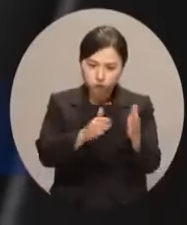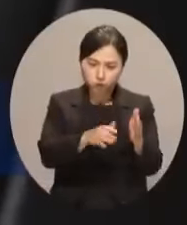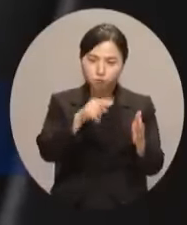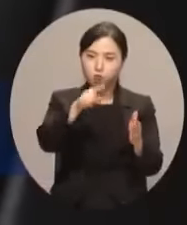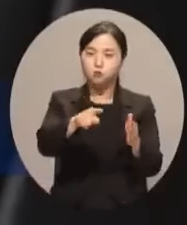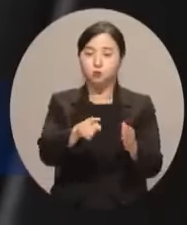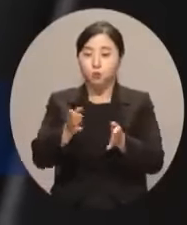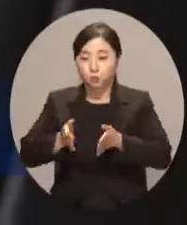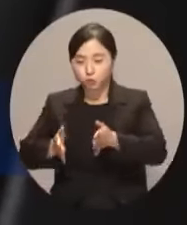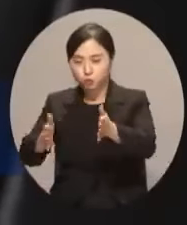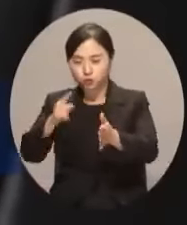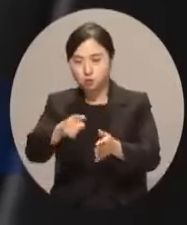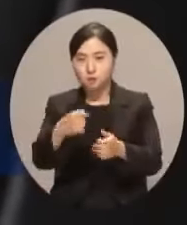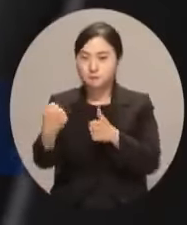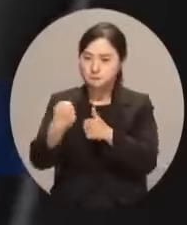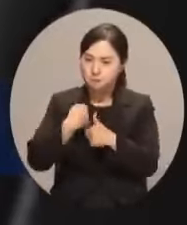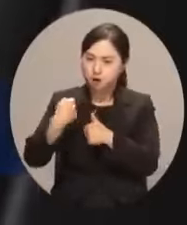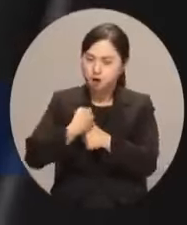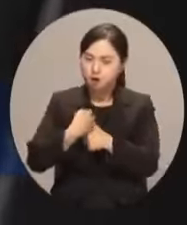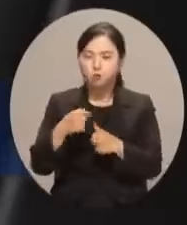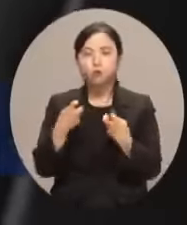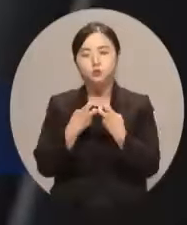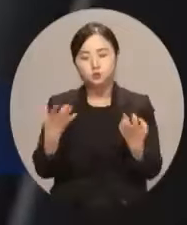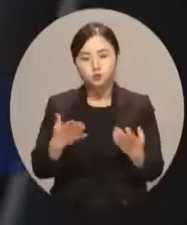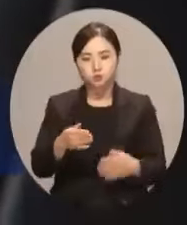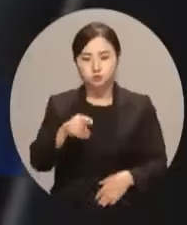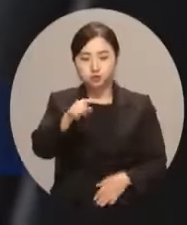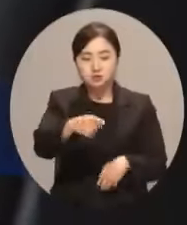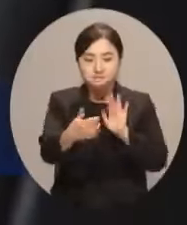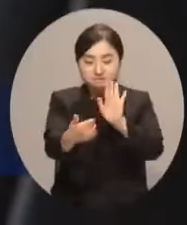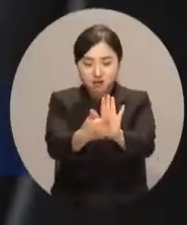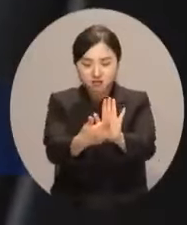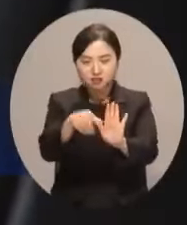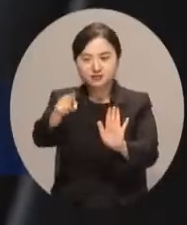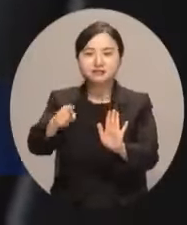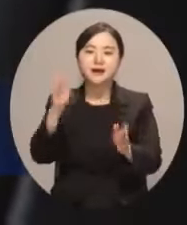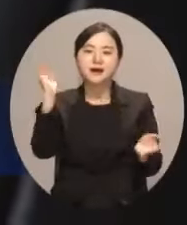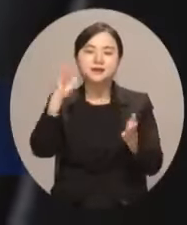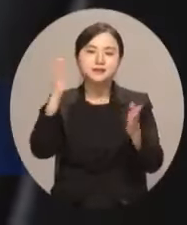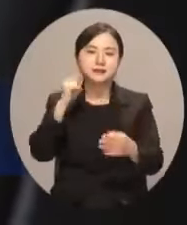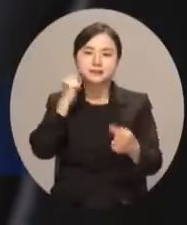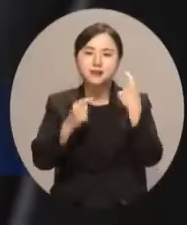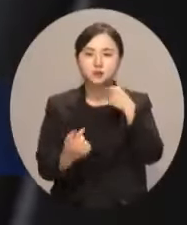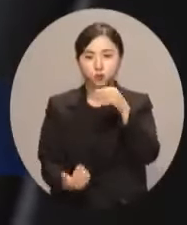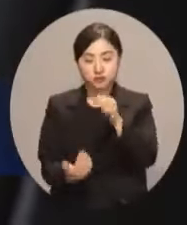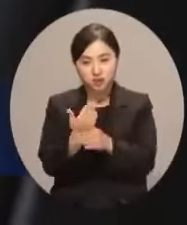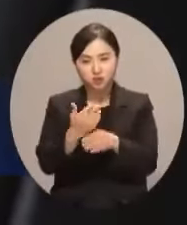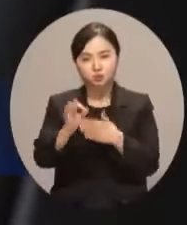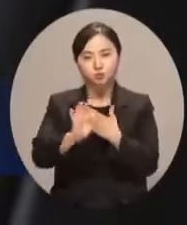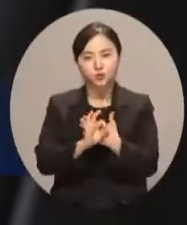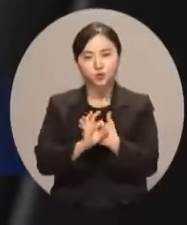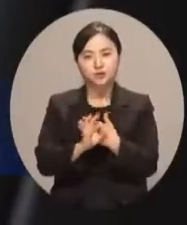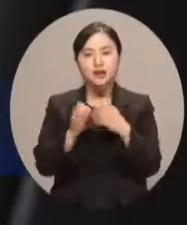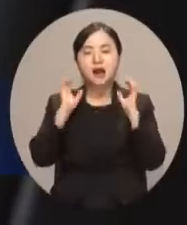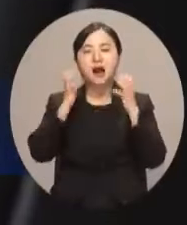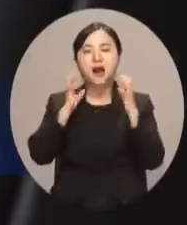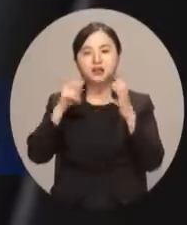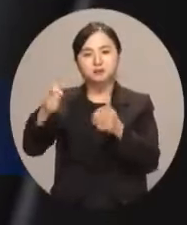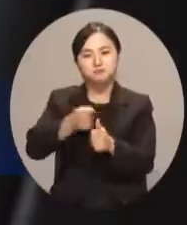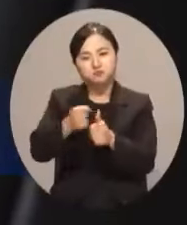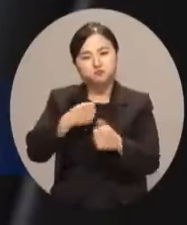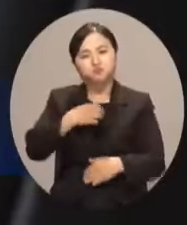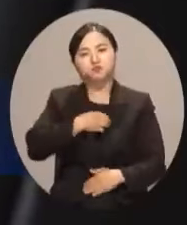복도에서도 맞고 근데 맞을 수밖에 없어요. 막았다가 또 얘가 또 다치게 되거나 그러면 아동학대의 그 위험이 항상